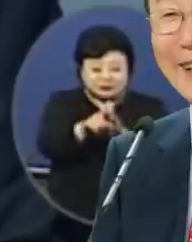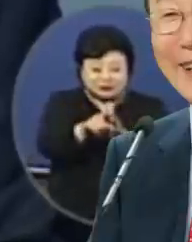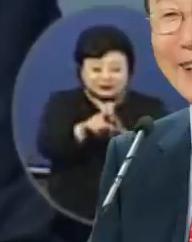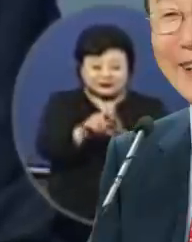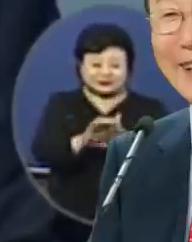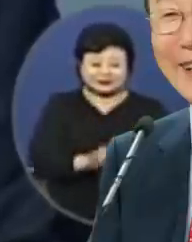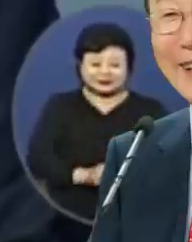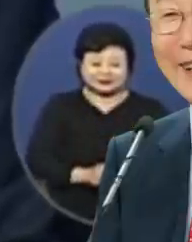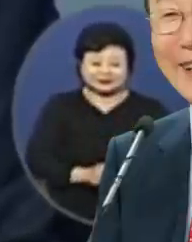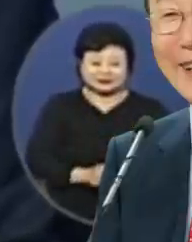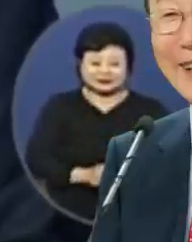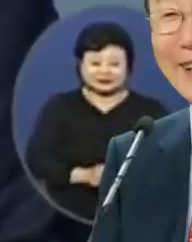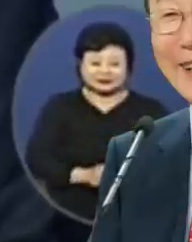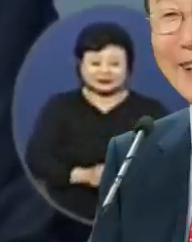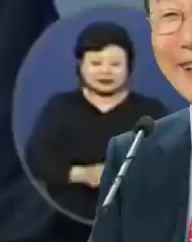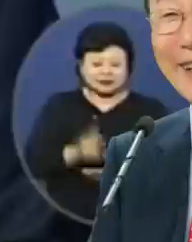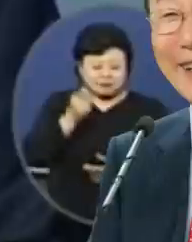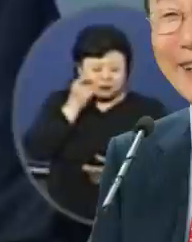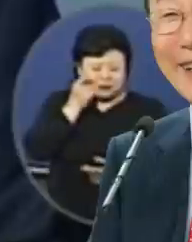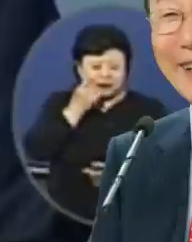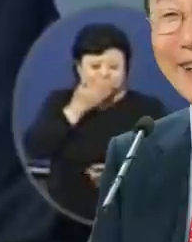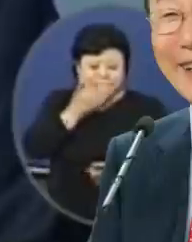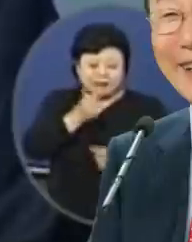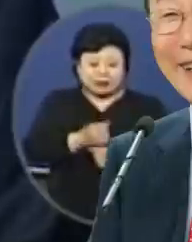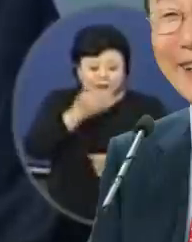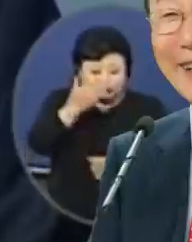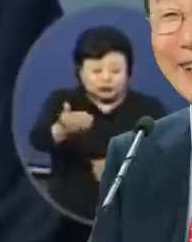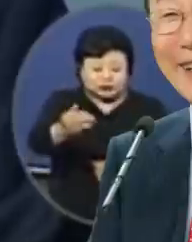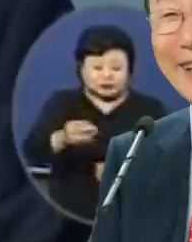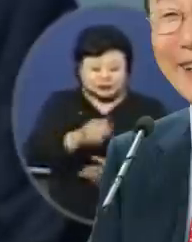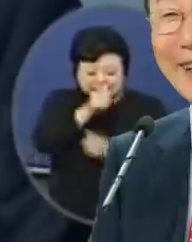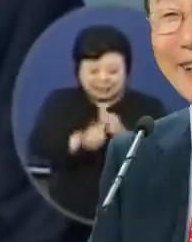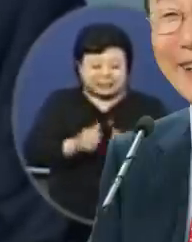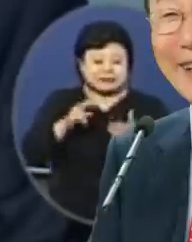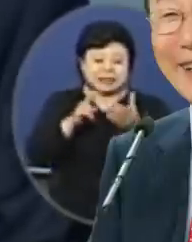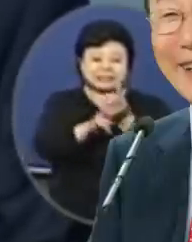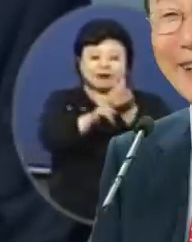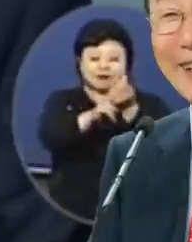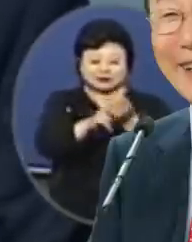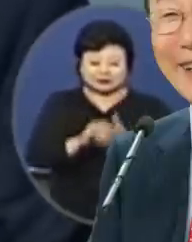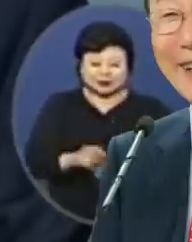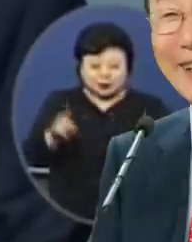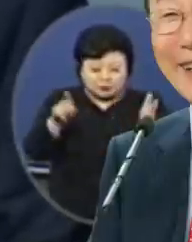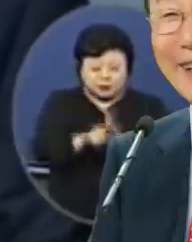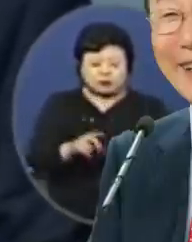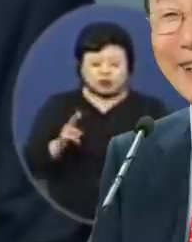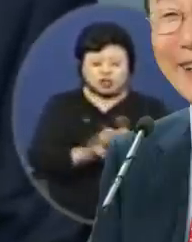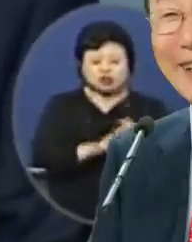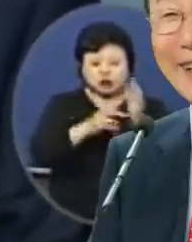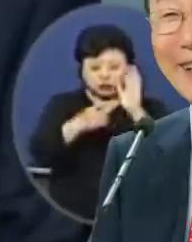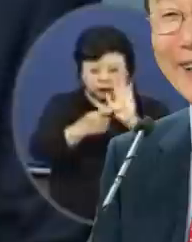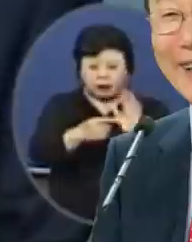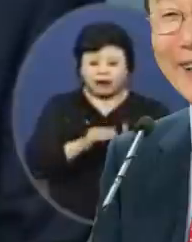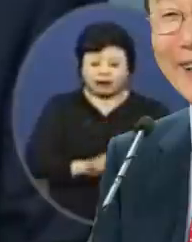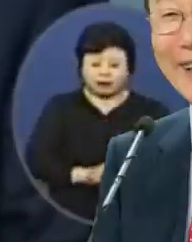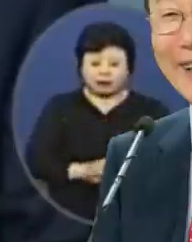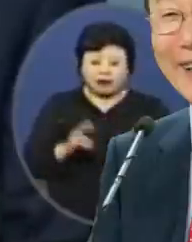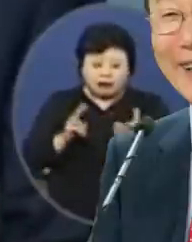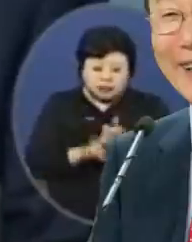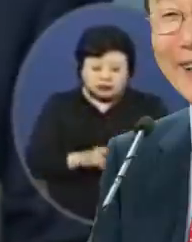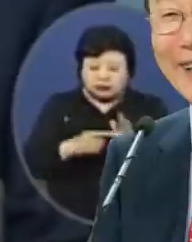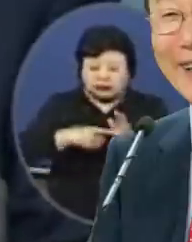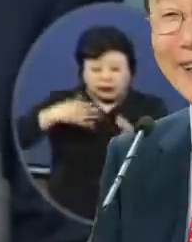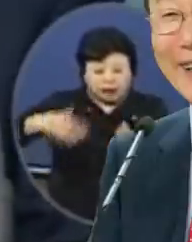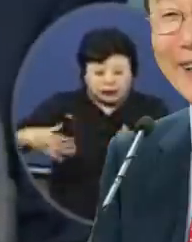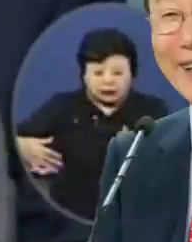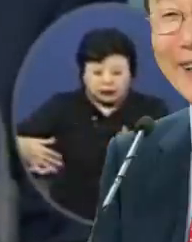것은 불가능한 것을 가능케 하는 하나님의 기적을 말합니다. 믿음은 기적이 나타나요. 기적이 안